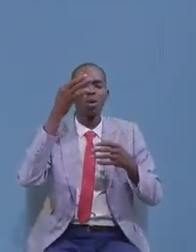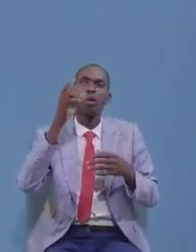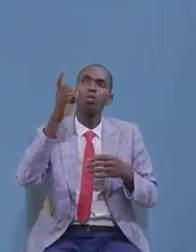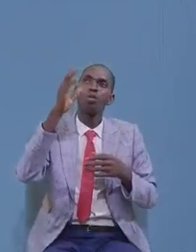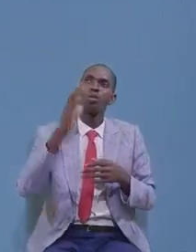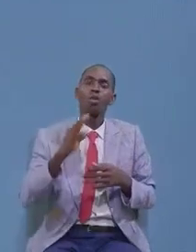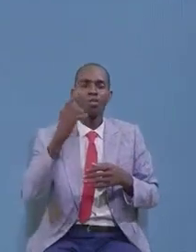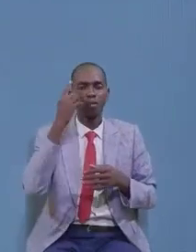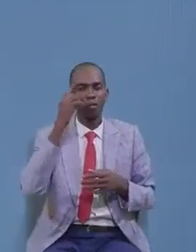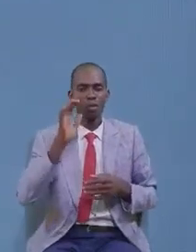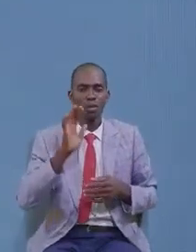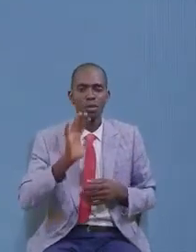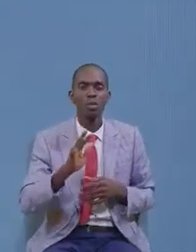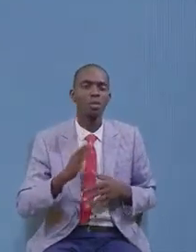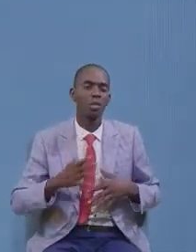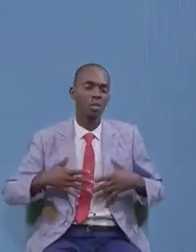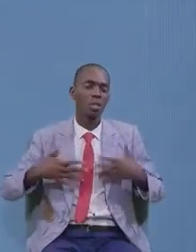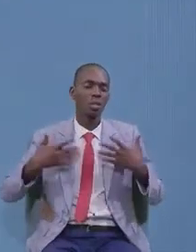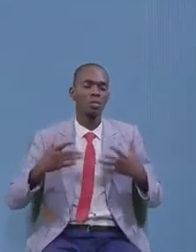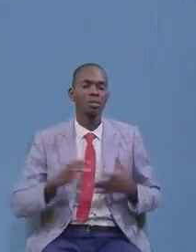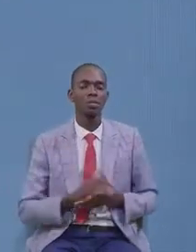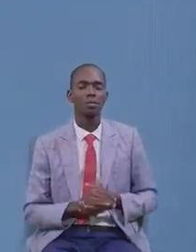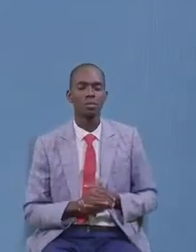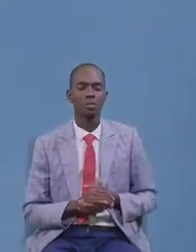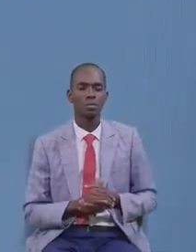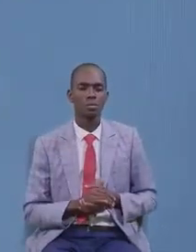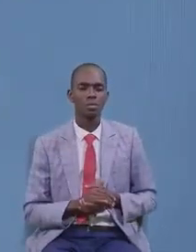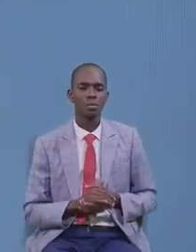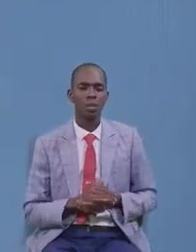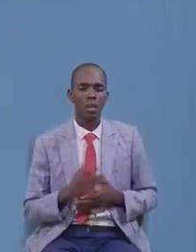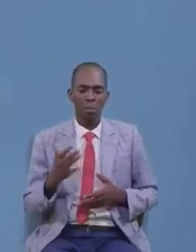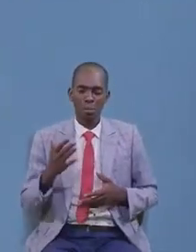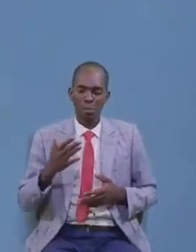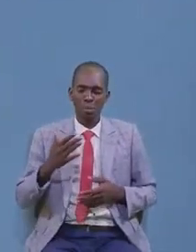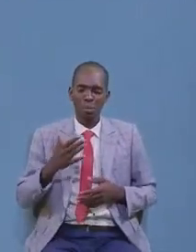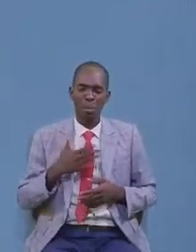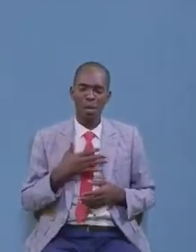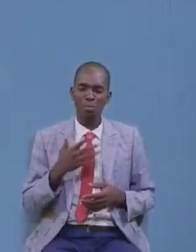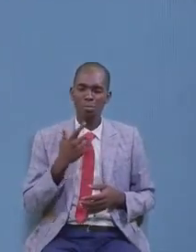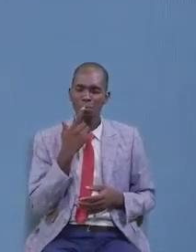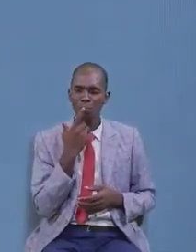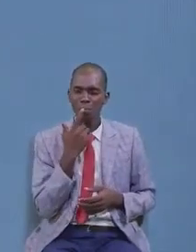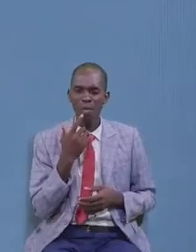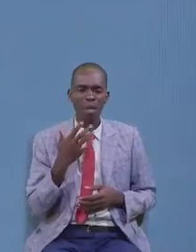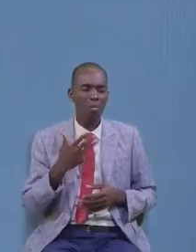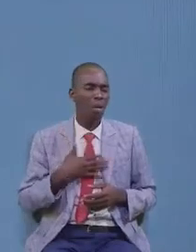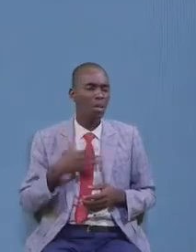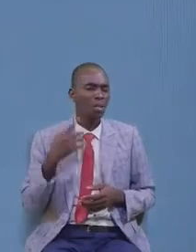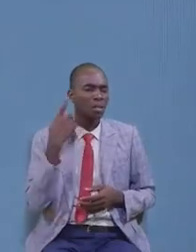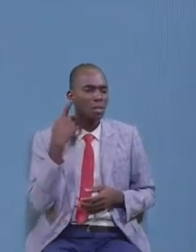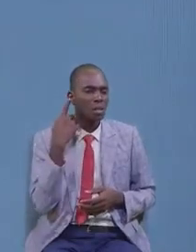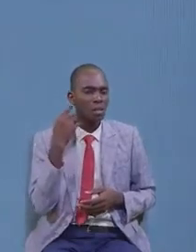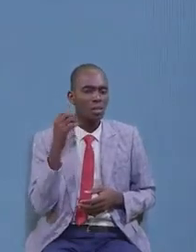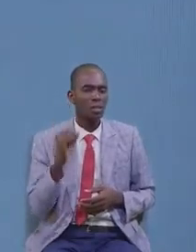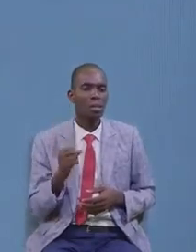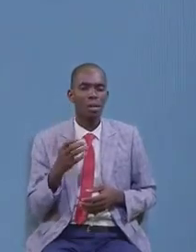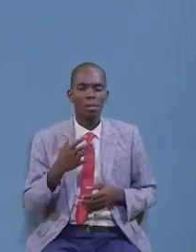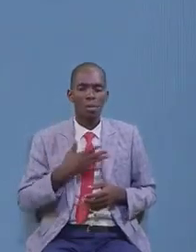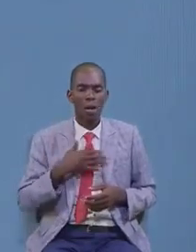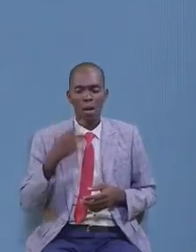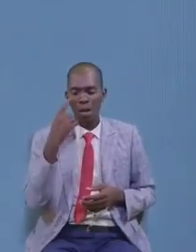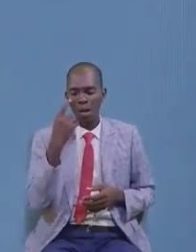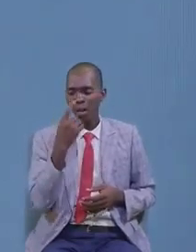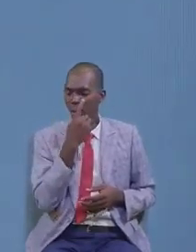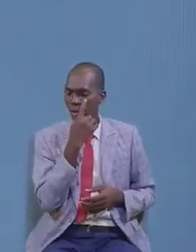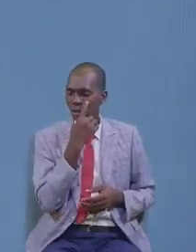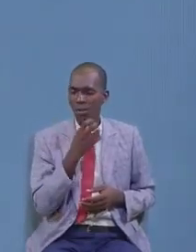నీ జీవితం పట్ల దేవుని ఎదురు చూపేంటి? My mouth, నా నోరు. My ears, నా చెవులు. My eyes, నా